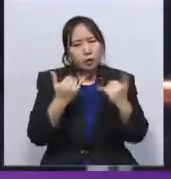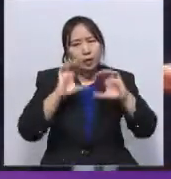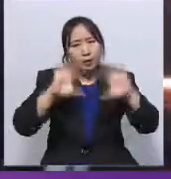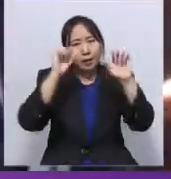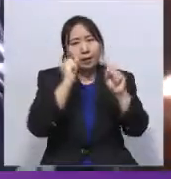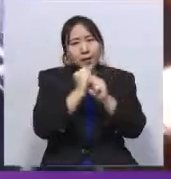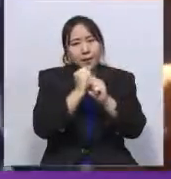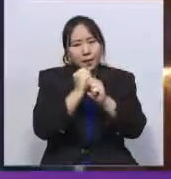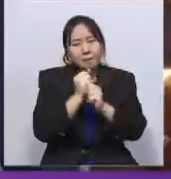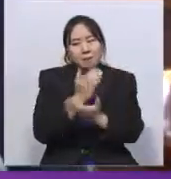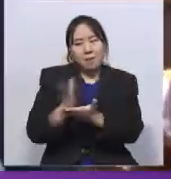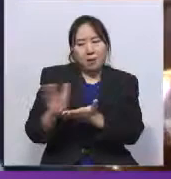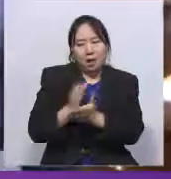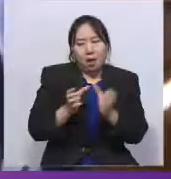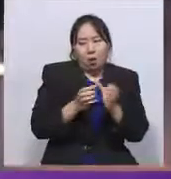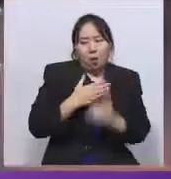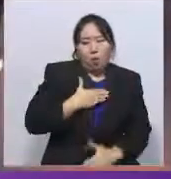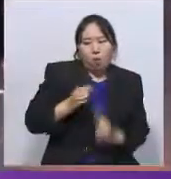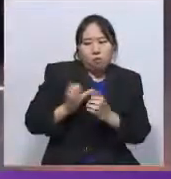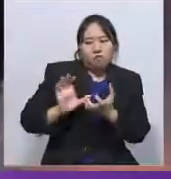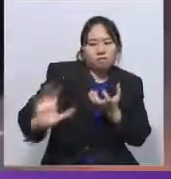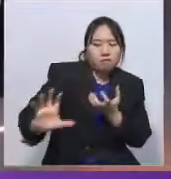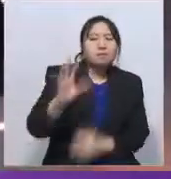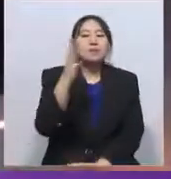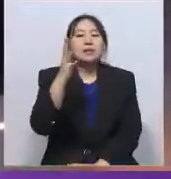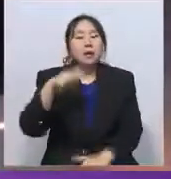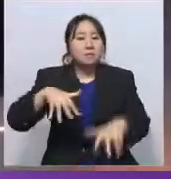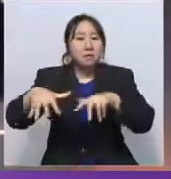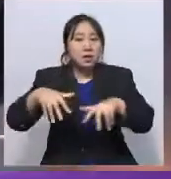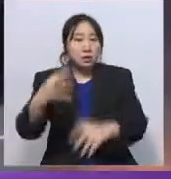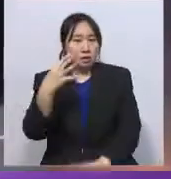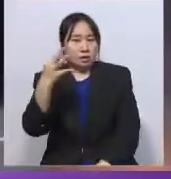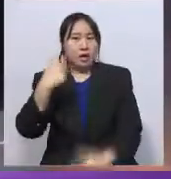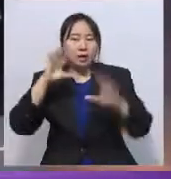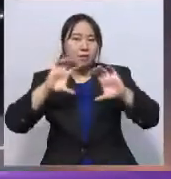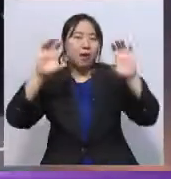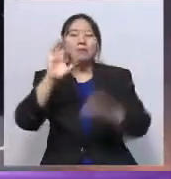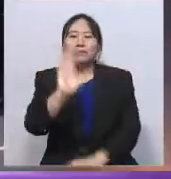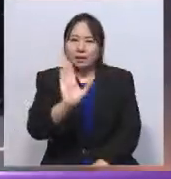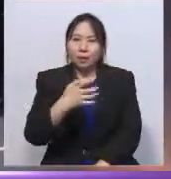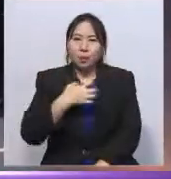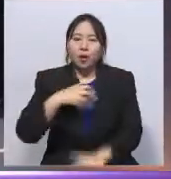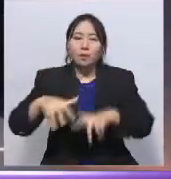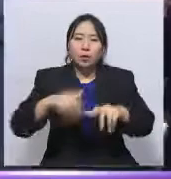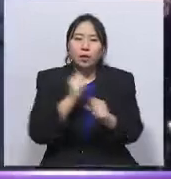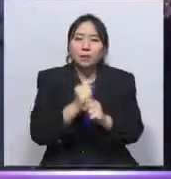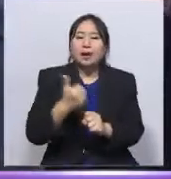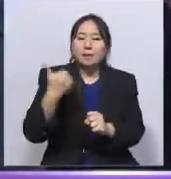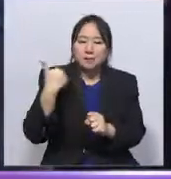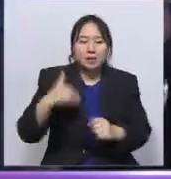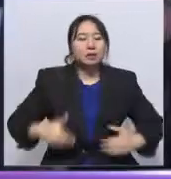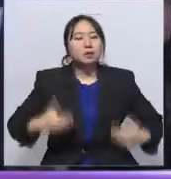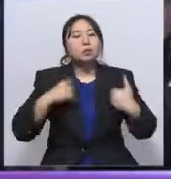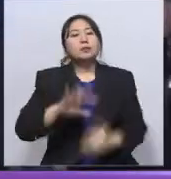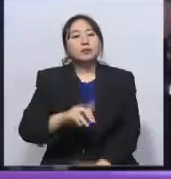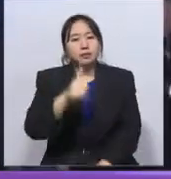การไม่มีการแบ่งพรรคแบ่งพวกหรือต้องการให้ประชาชนมาเลือกรัฐบาลแต่ต้องการให้ประชาชนมีงานทำและมีชีวิตความเป็นอยู่